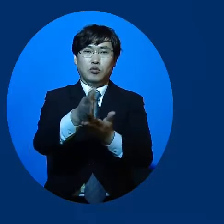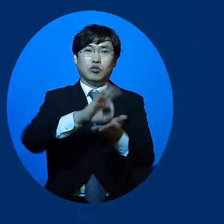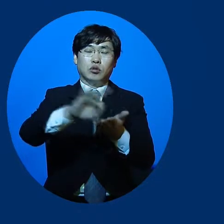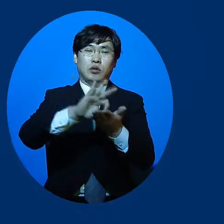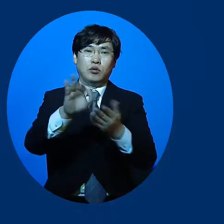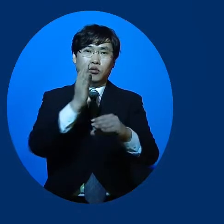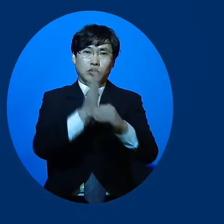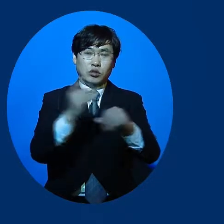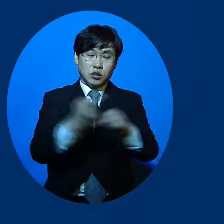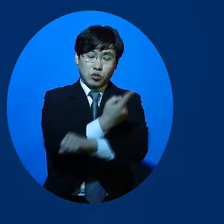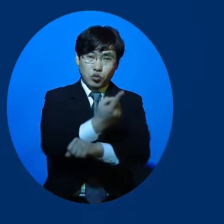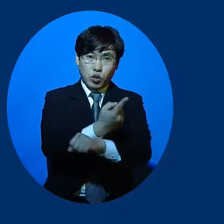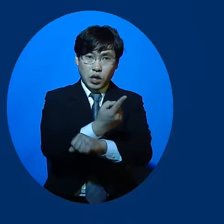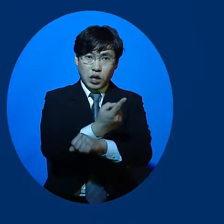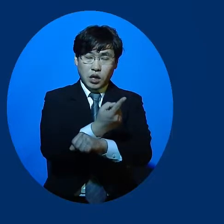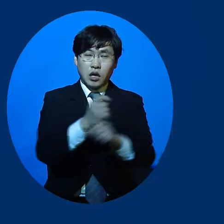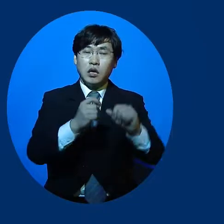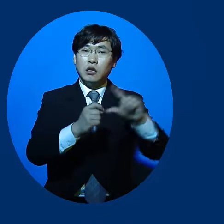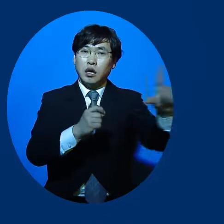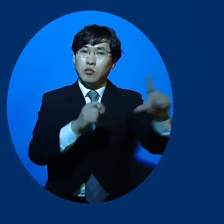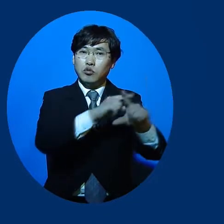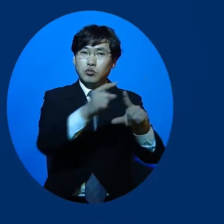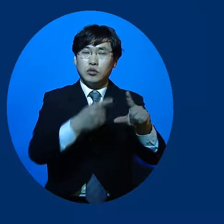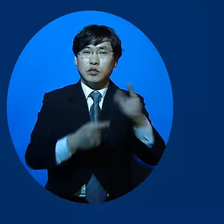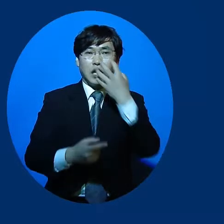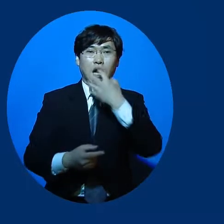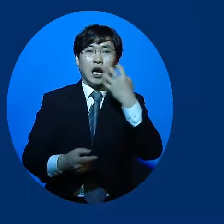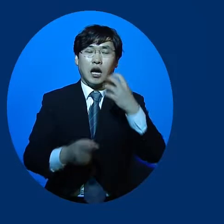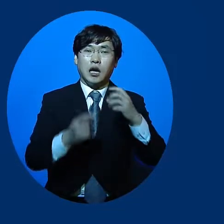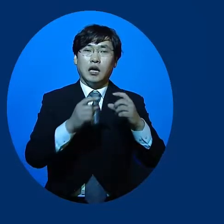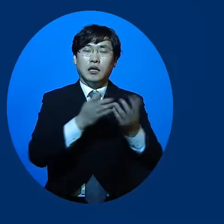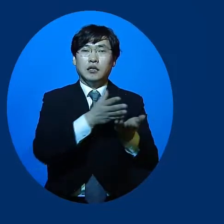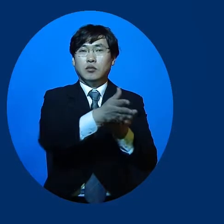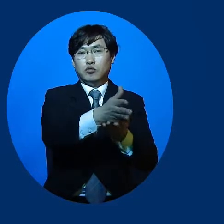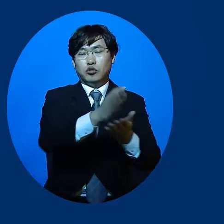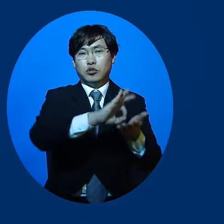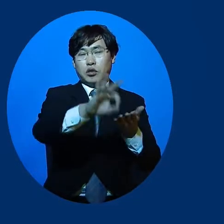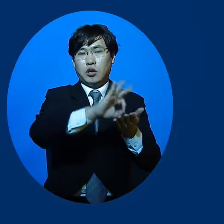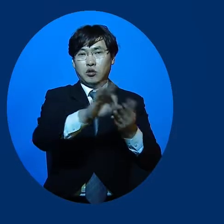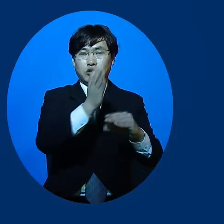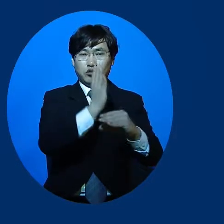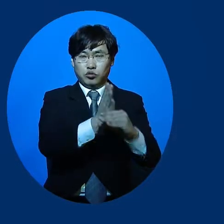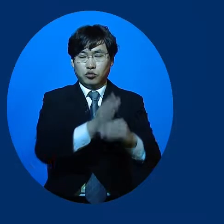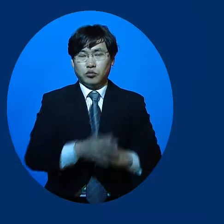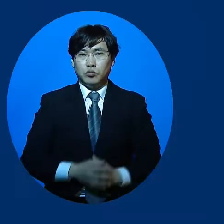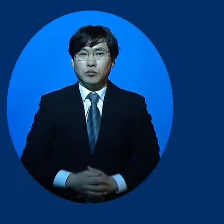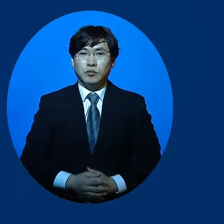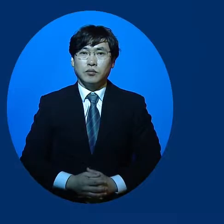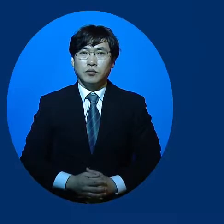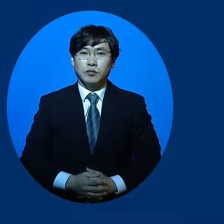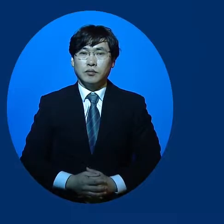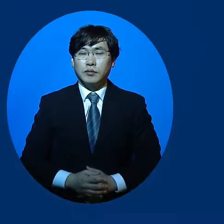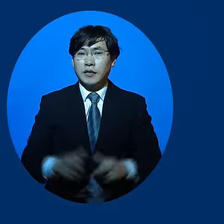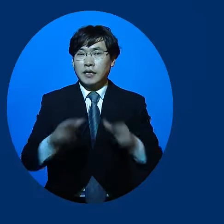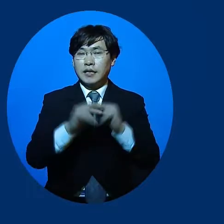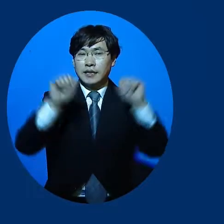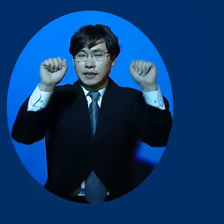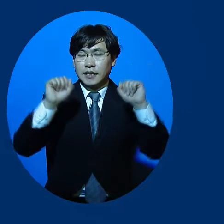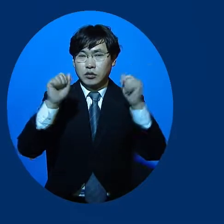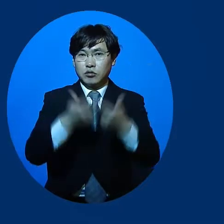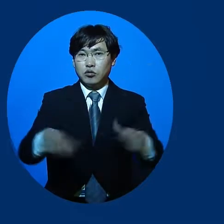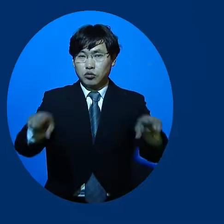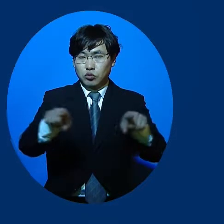있고 나머지 경기장은 대부분 비장애인이 활용하고 있다는 점입니다. 장애인 체육 활성화와 발전을